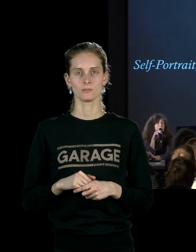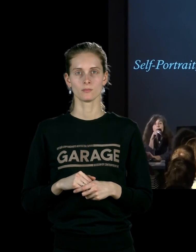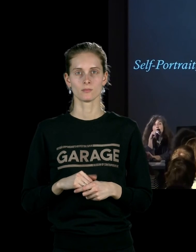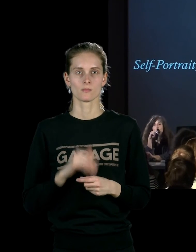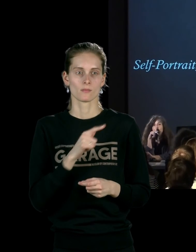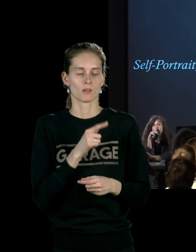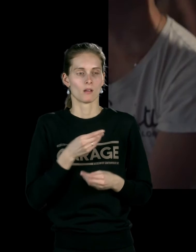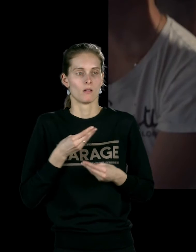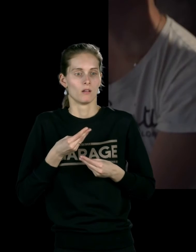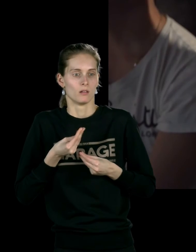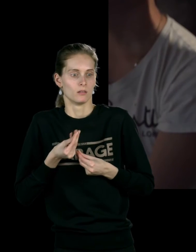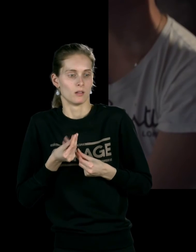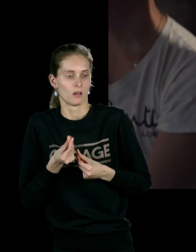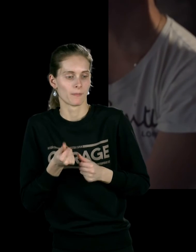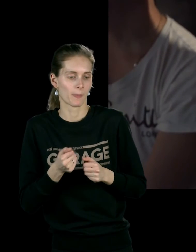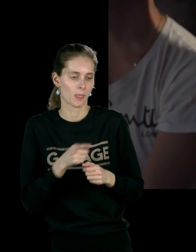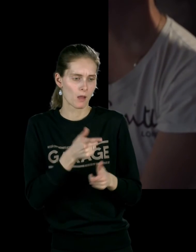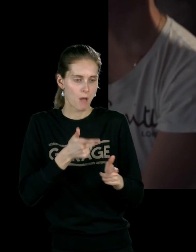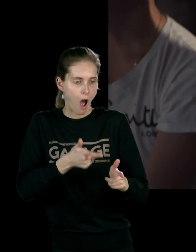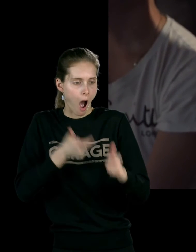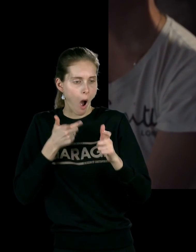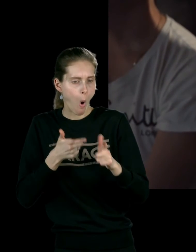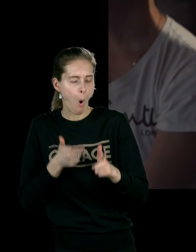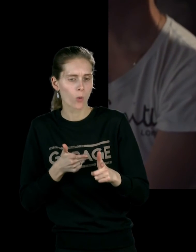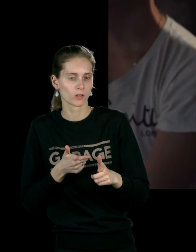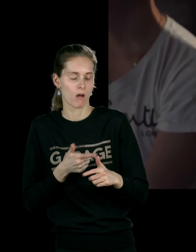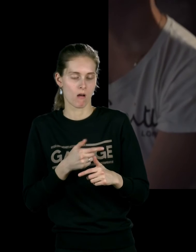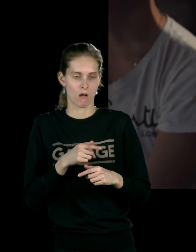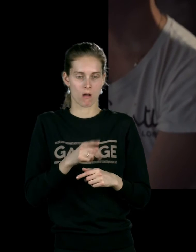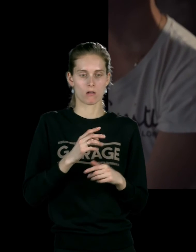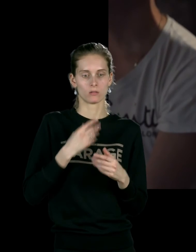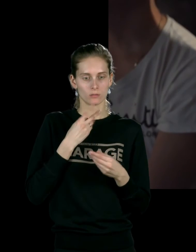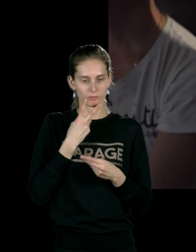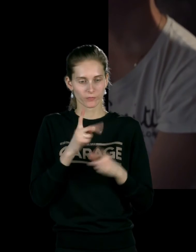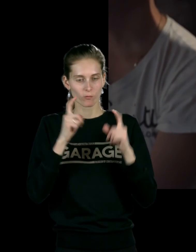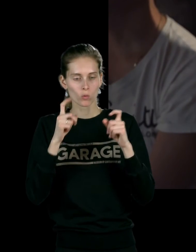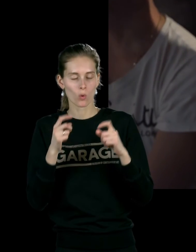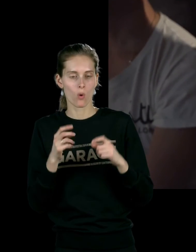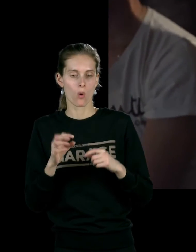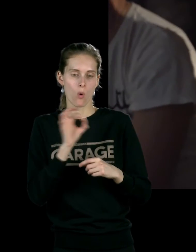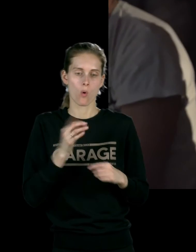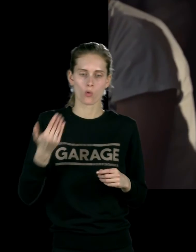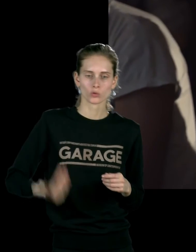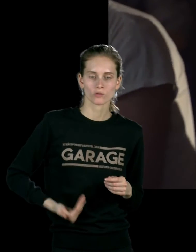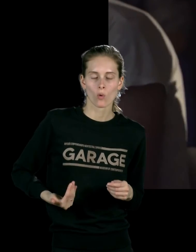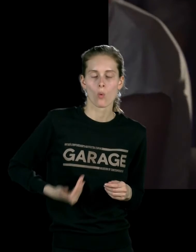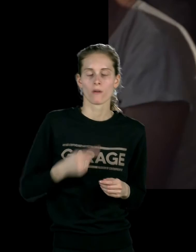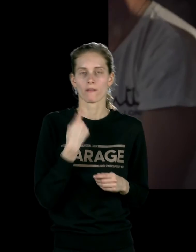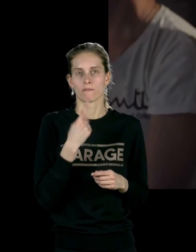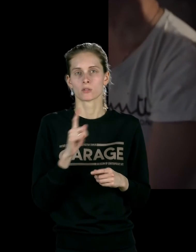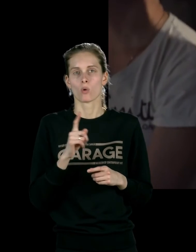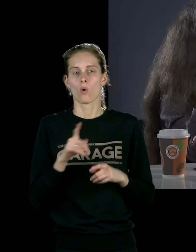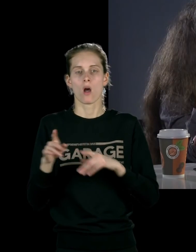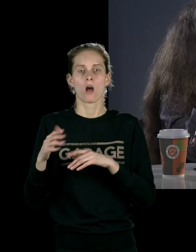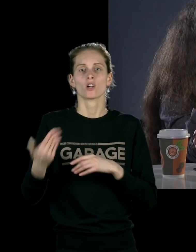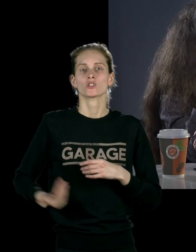завораживали, например, образы животных и образы охоты, моментальные снимки, потому что он говорит, что в том, как двигаются животные, в том, как двигаются